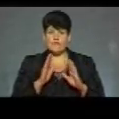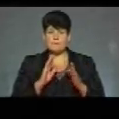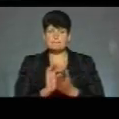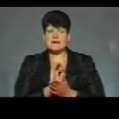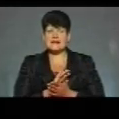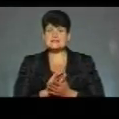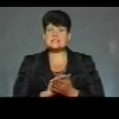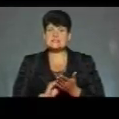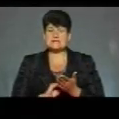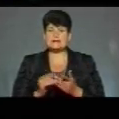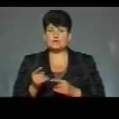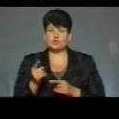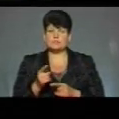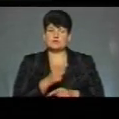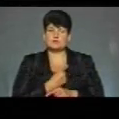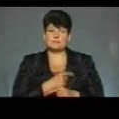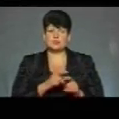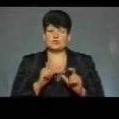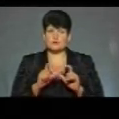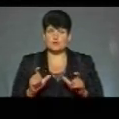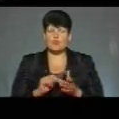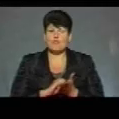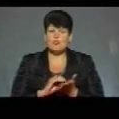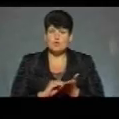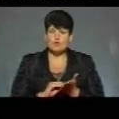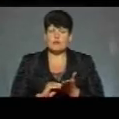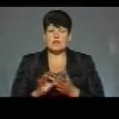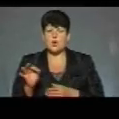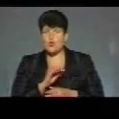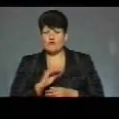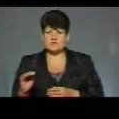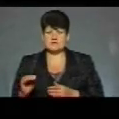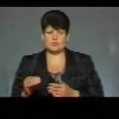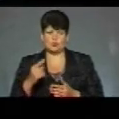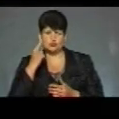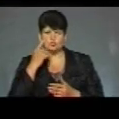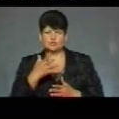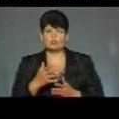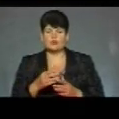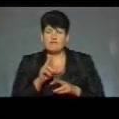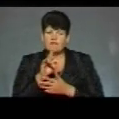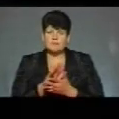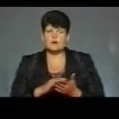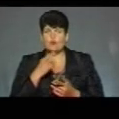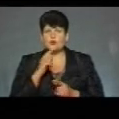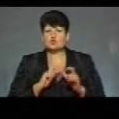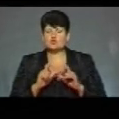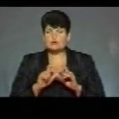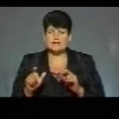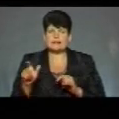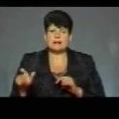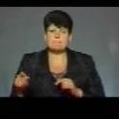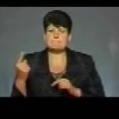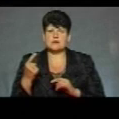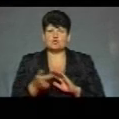прес-секретар Тернопільського медуніверситету Яніна Чайківська опублікувала офіційну позицію вишу і вибачення. Каже, студенти, першокурсники і не